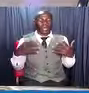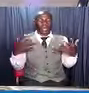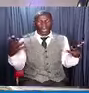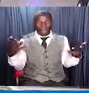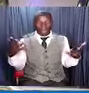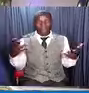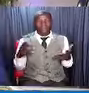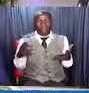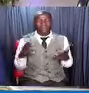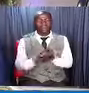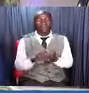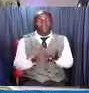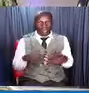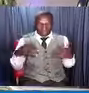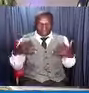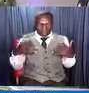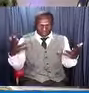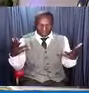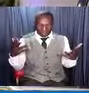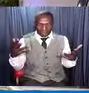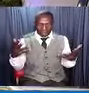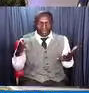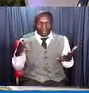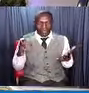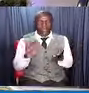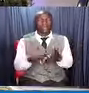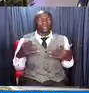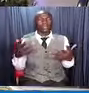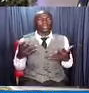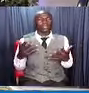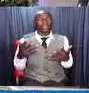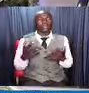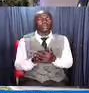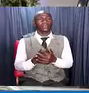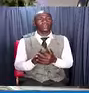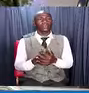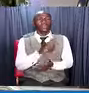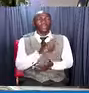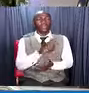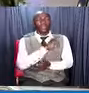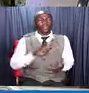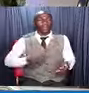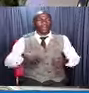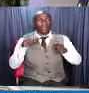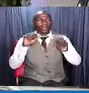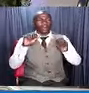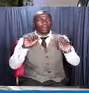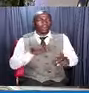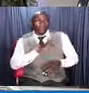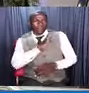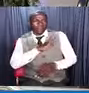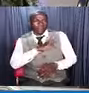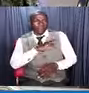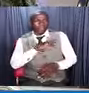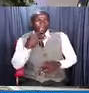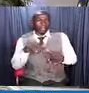Hallelujah. Hallelujah. Hallelujah. Hallelujah. Ah. Bwana akanijalia tunda la kukaa. The Lord gave me